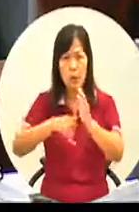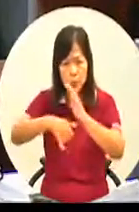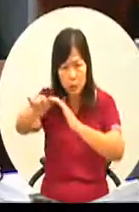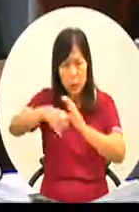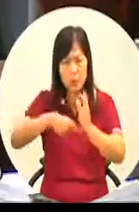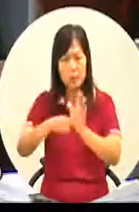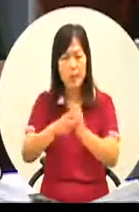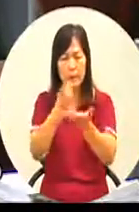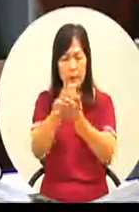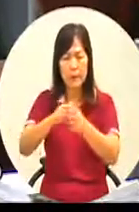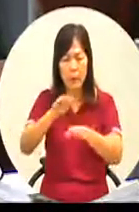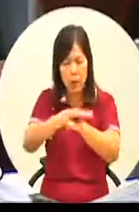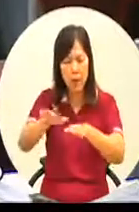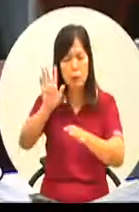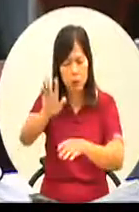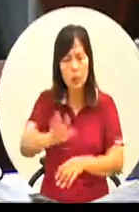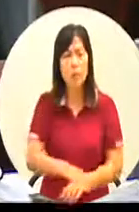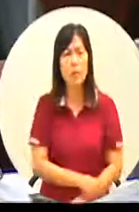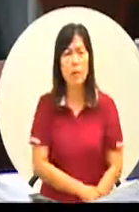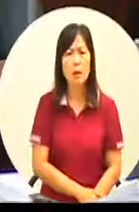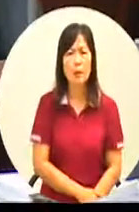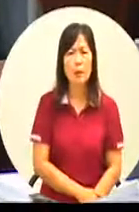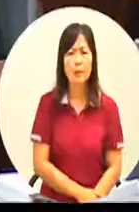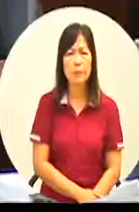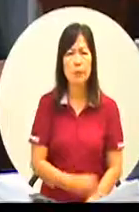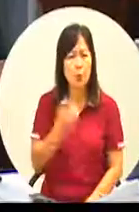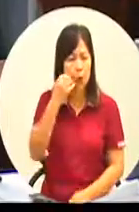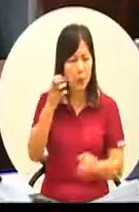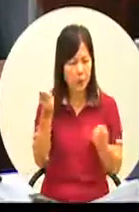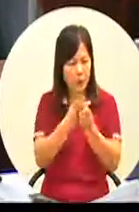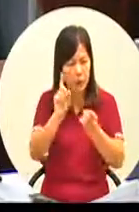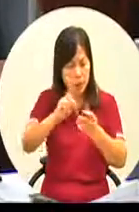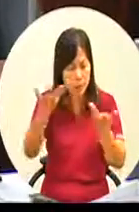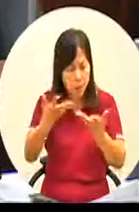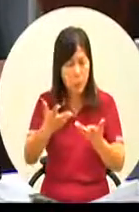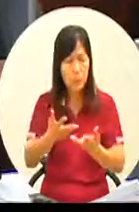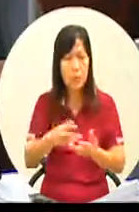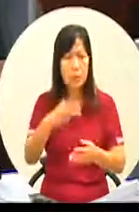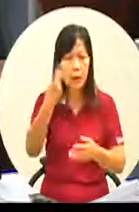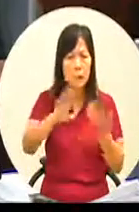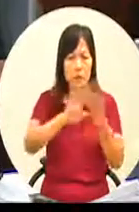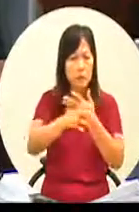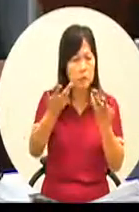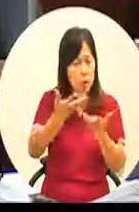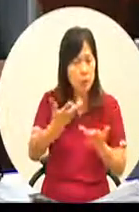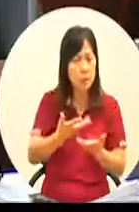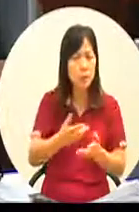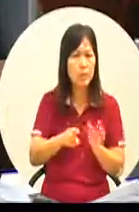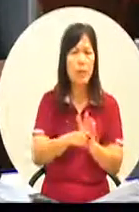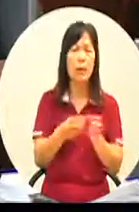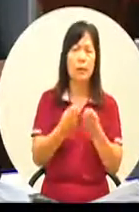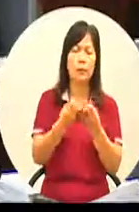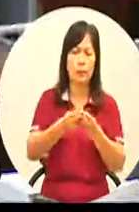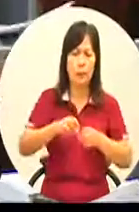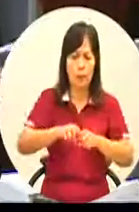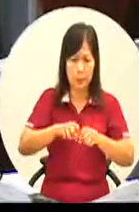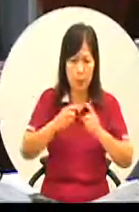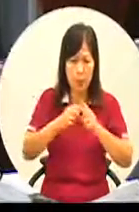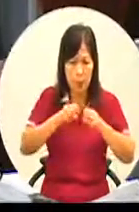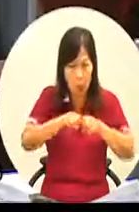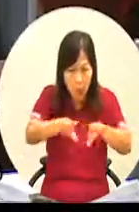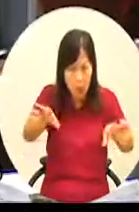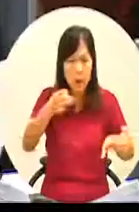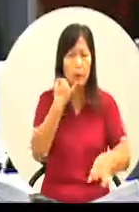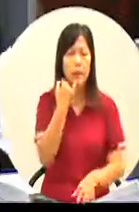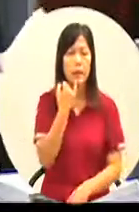较安全进出啊。万一如果发生有一个消防问题或者其他的问题，你要怎么样疏散？ 我议员报告